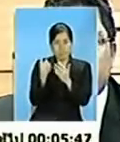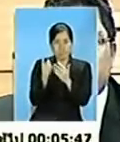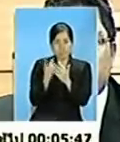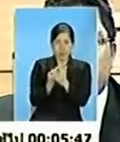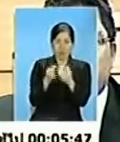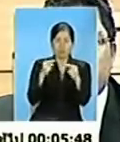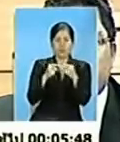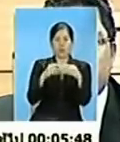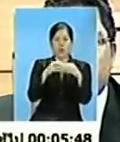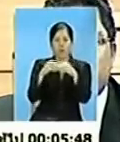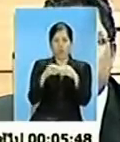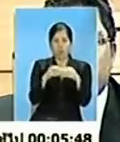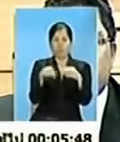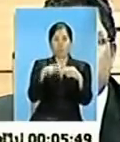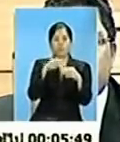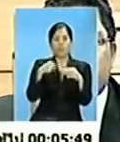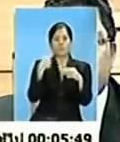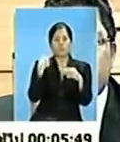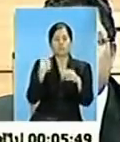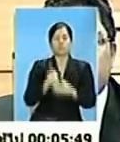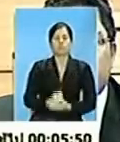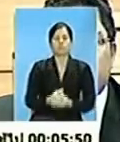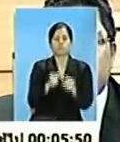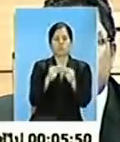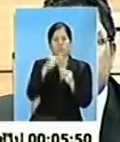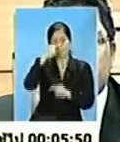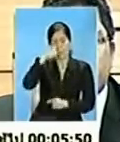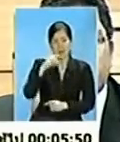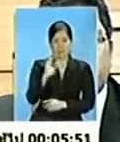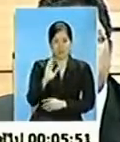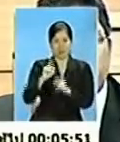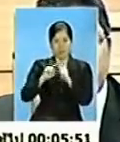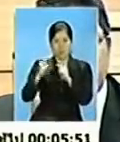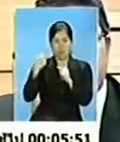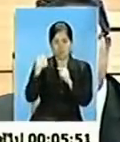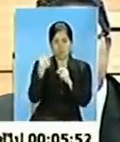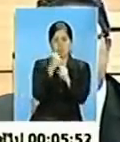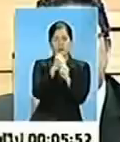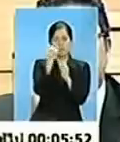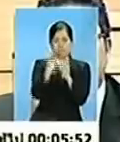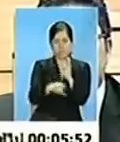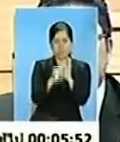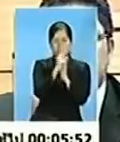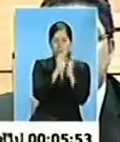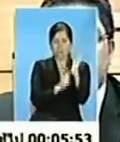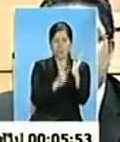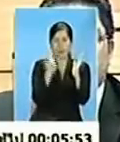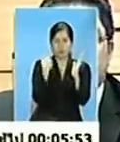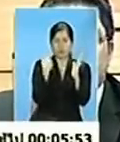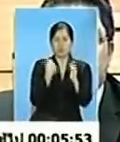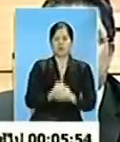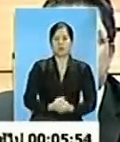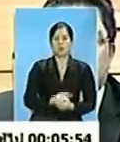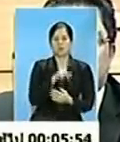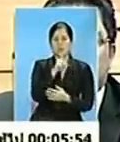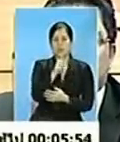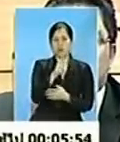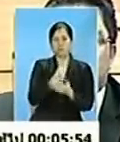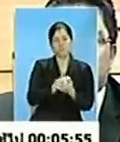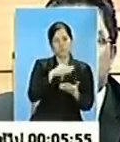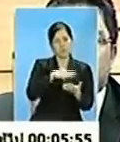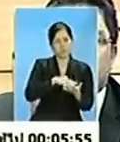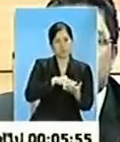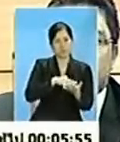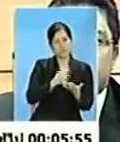อะแต่การไปเรียกเก็บเขาโดยให้นายหน้าผ่านไปแล้วก็มาย้อนกลับเข้าช่องใหม่แล้วผ่านปูดๆเลยเนี่ยความมั่นคงมันจ